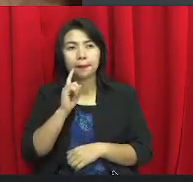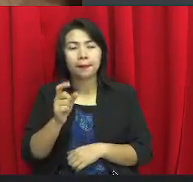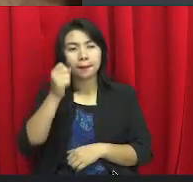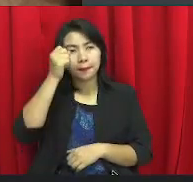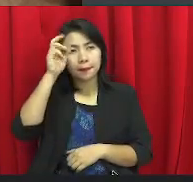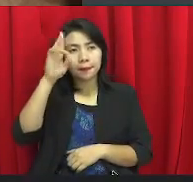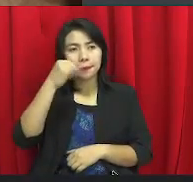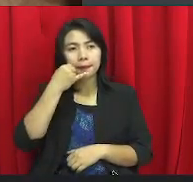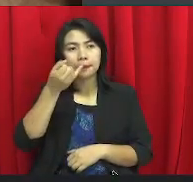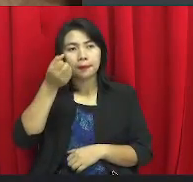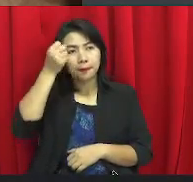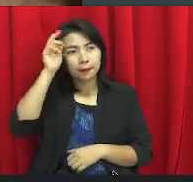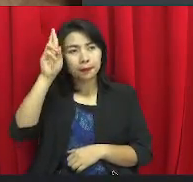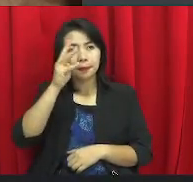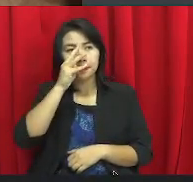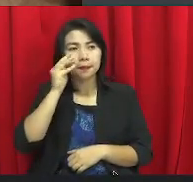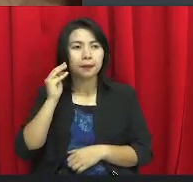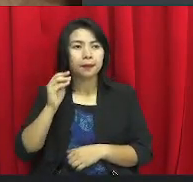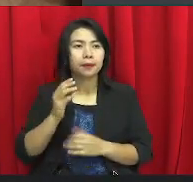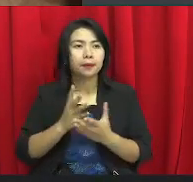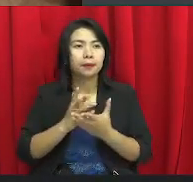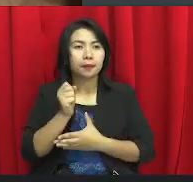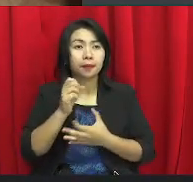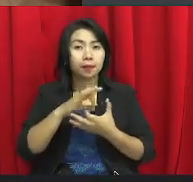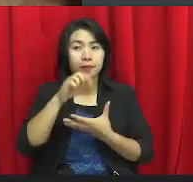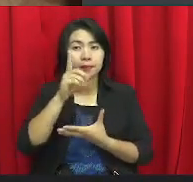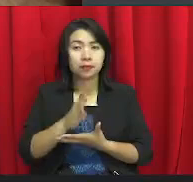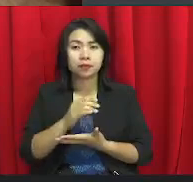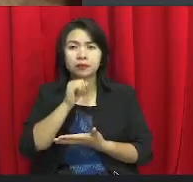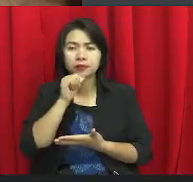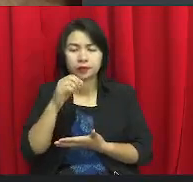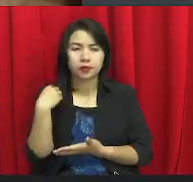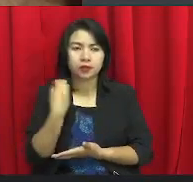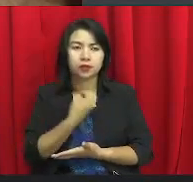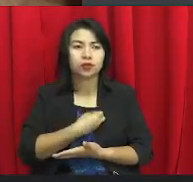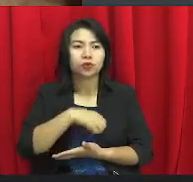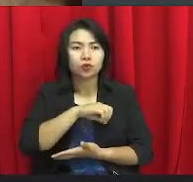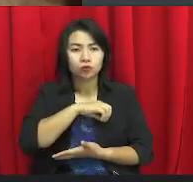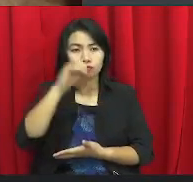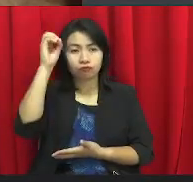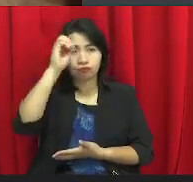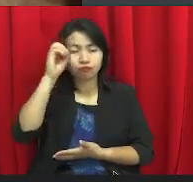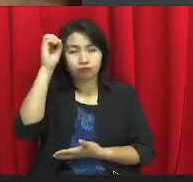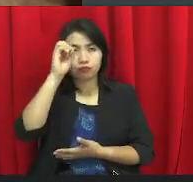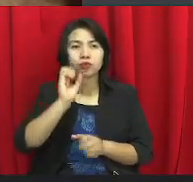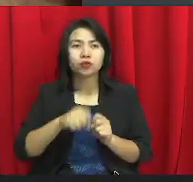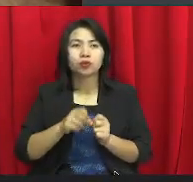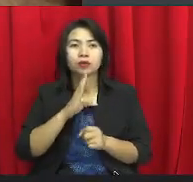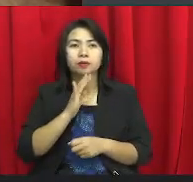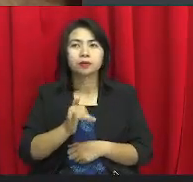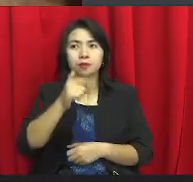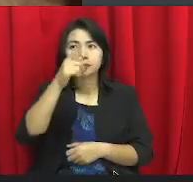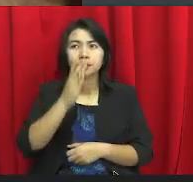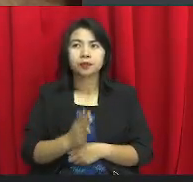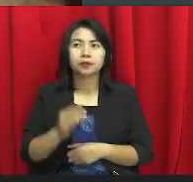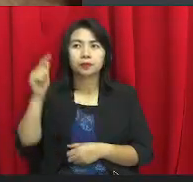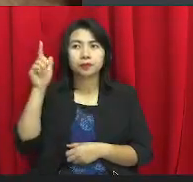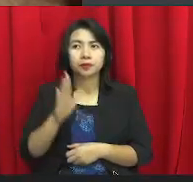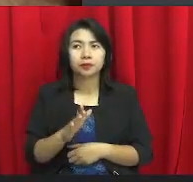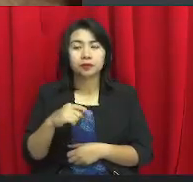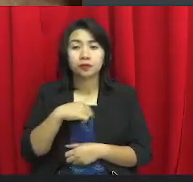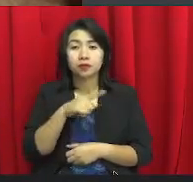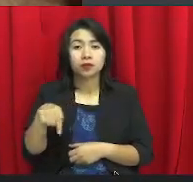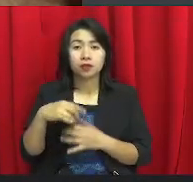yung righteousness ng Diyos. Okay, hindi opinion natin. No, kaya mga kapatid, by the grace of God, sabi nga po, bila ako'y